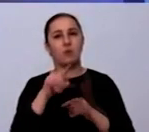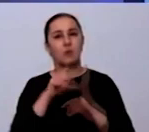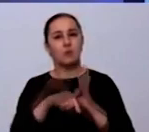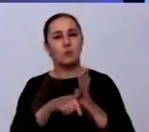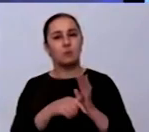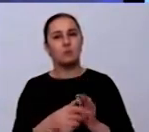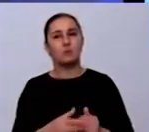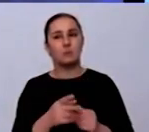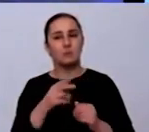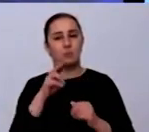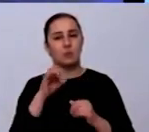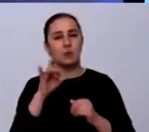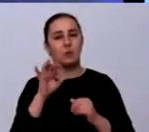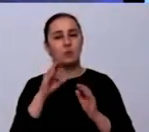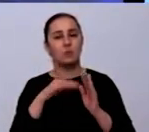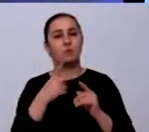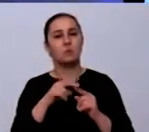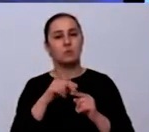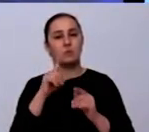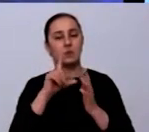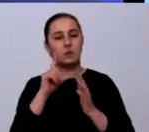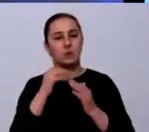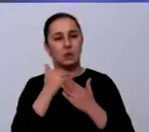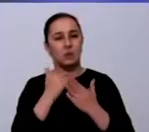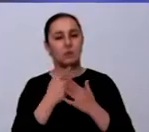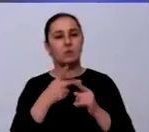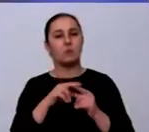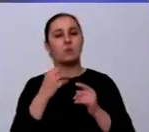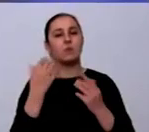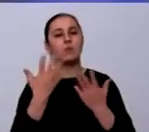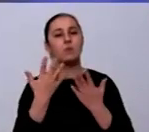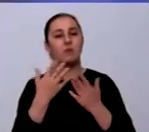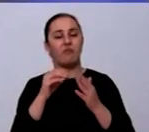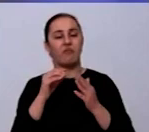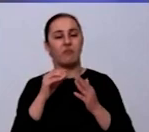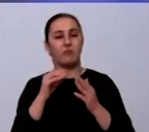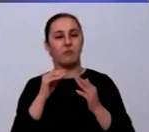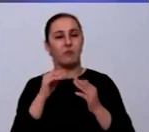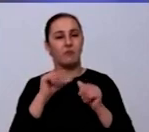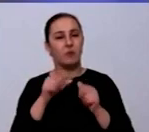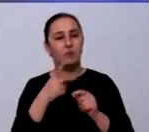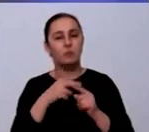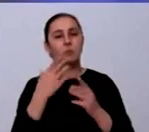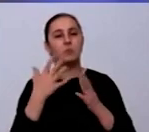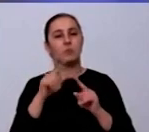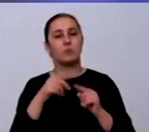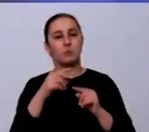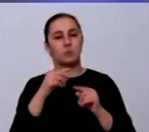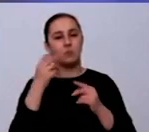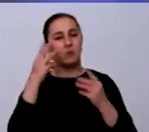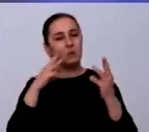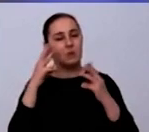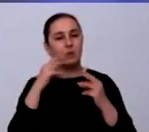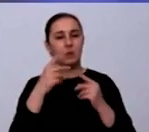esa peru. Peru orqali biz grafik yo'nalishdagi biron bir figura yoki qanaqadir bir ko'rinishdagi dizaynga xos